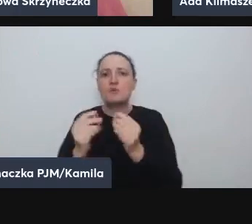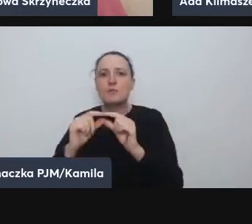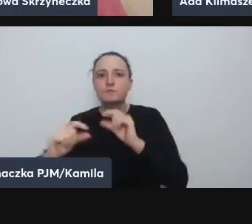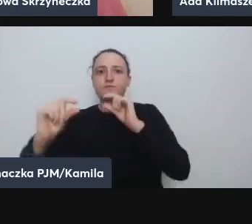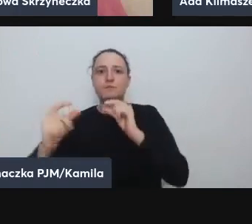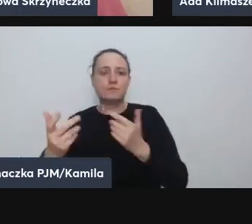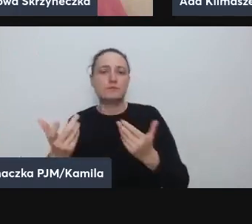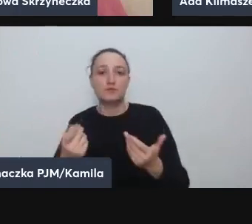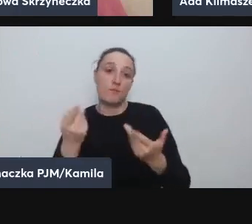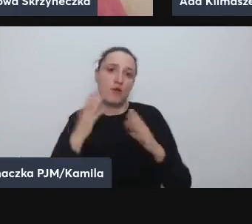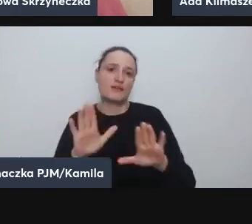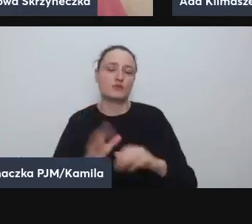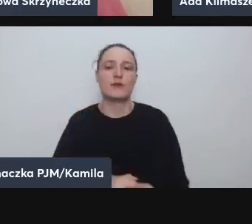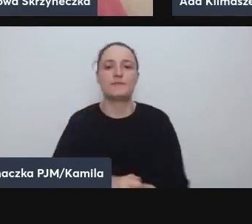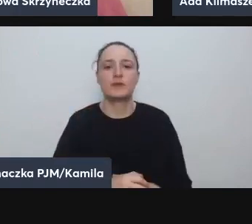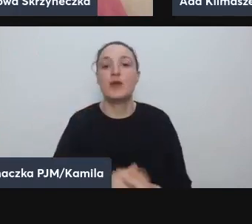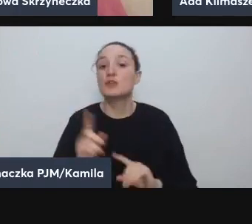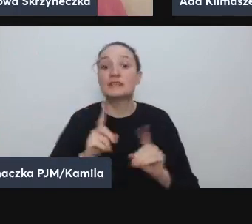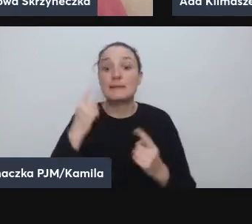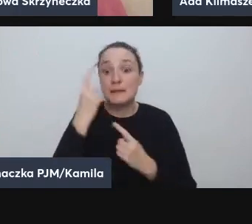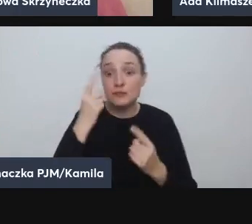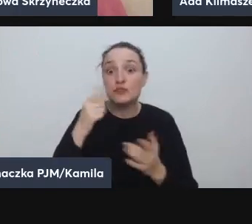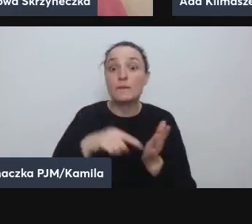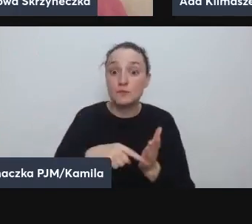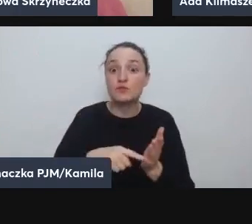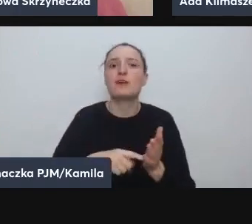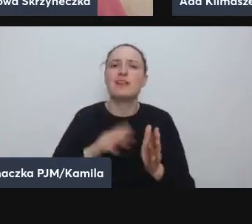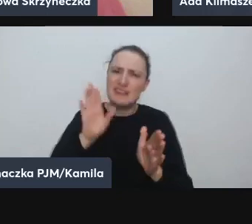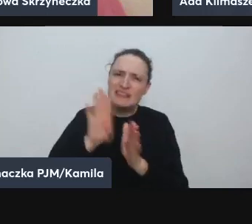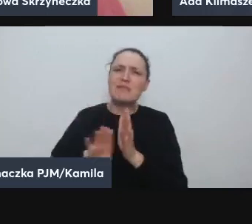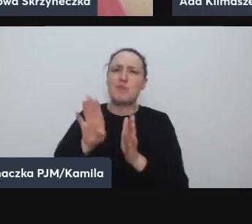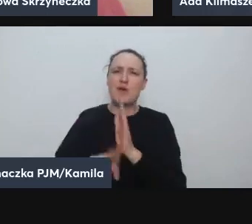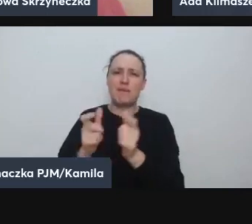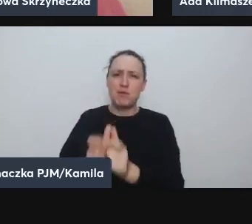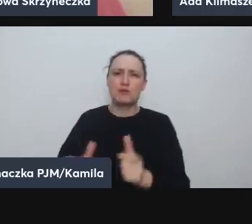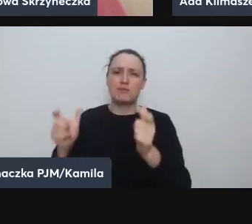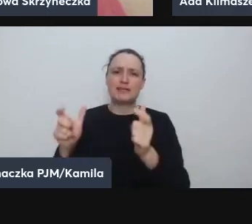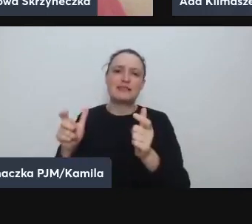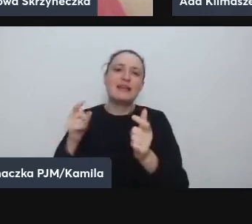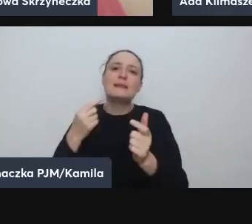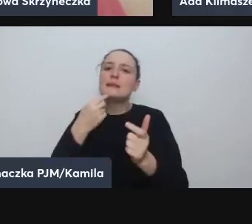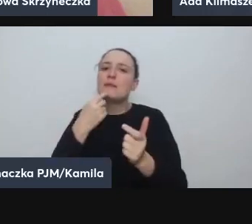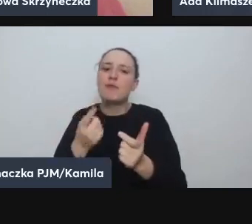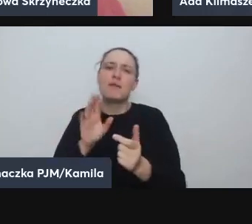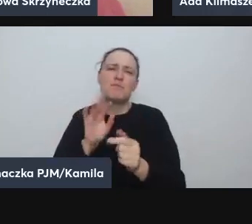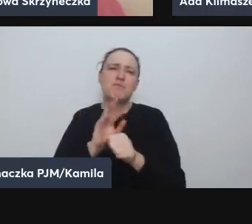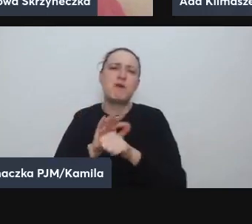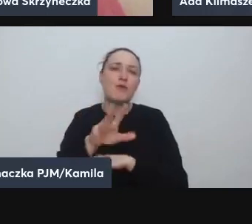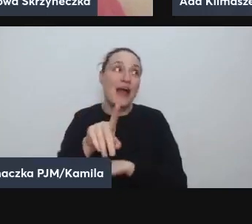coś, co też nie przychodzi do głowy często, pokazuję taką typową podpaskę, no nie powiem, ale tą taką najpopularniejszej